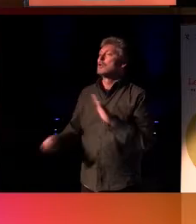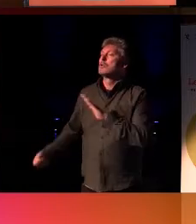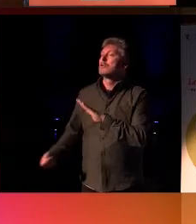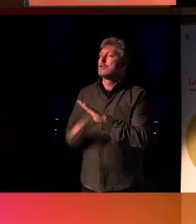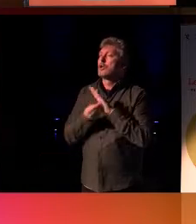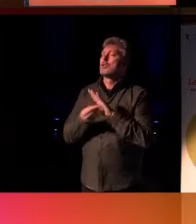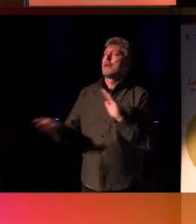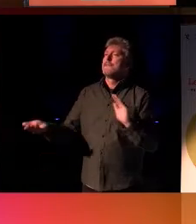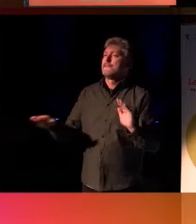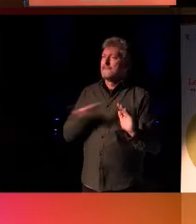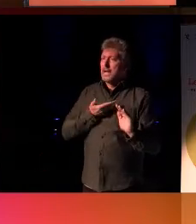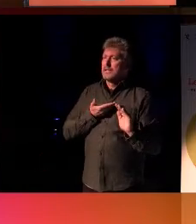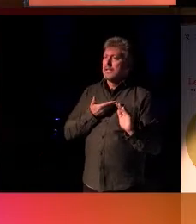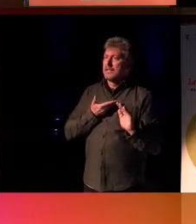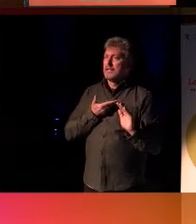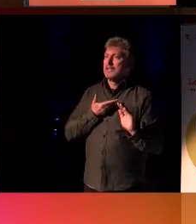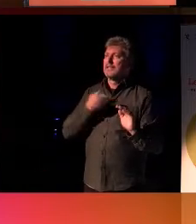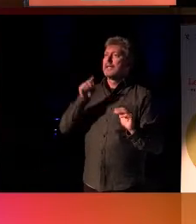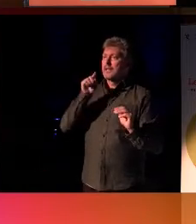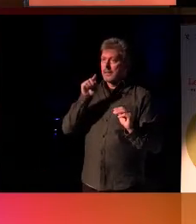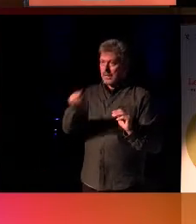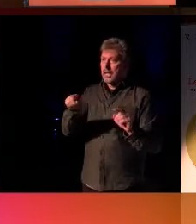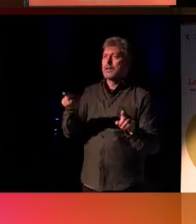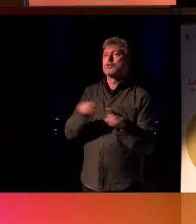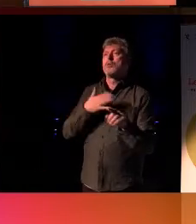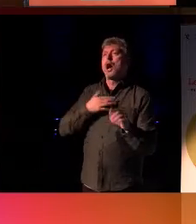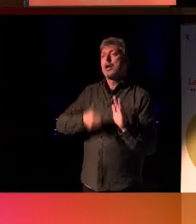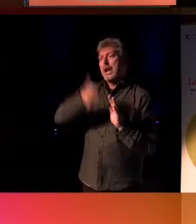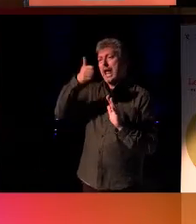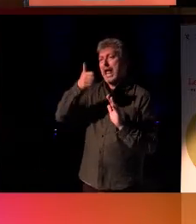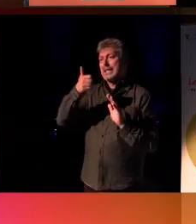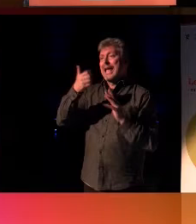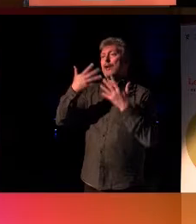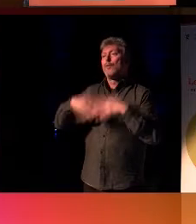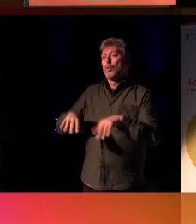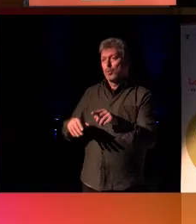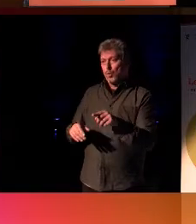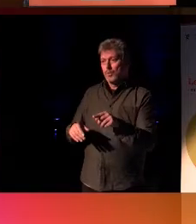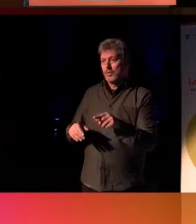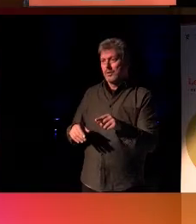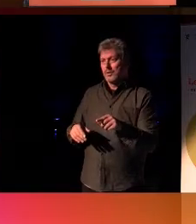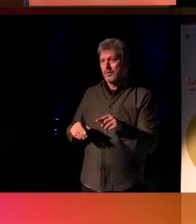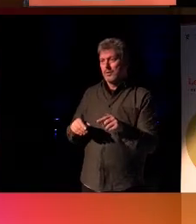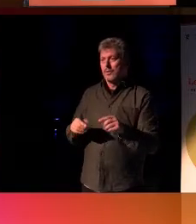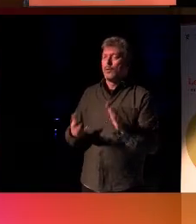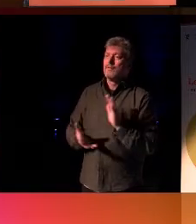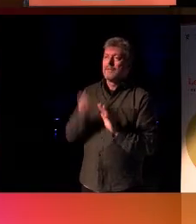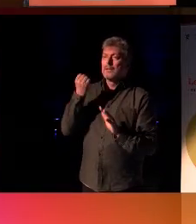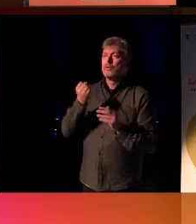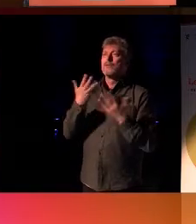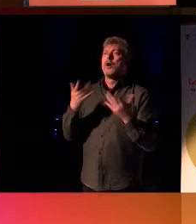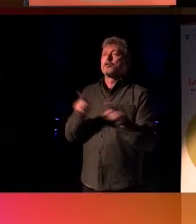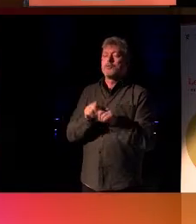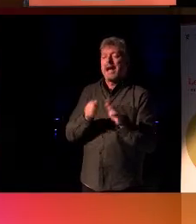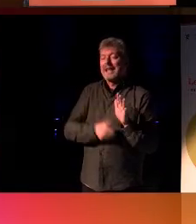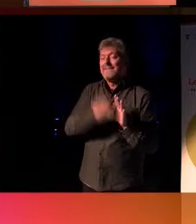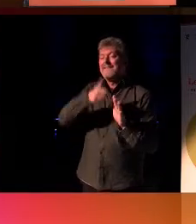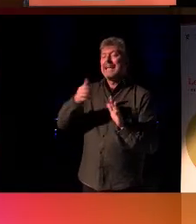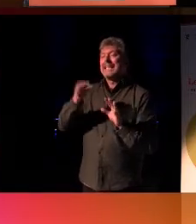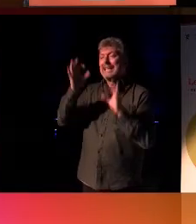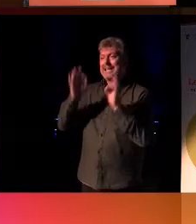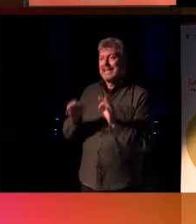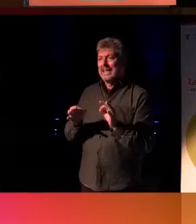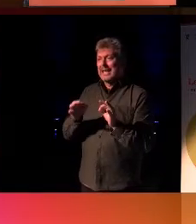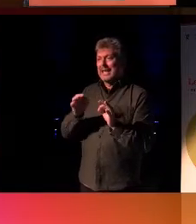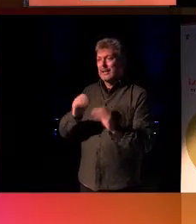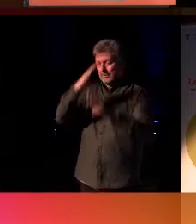den understøtter veldig deg som har en lederfunksjon i å finne ut hva som er de viktige tingene å vektlegge i